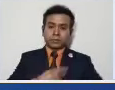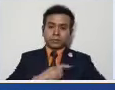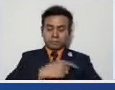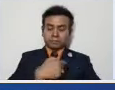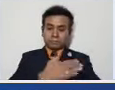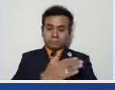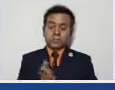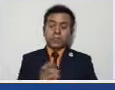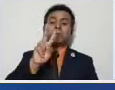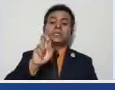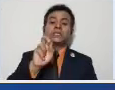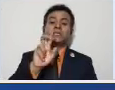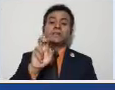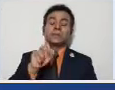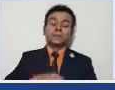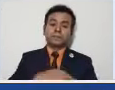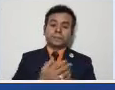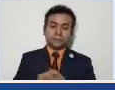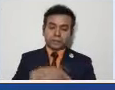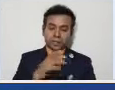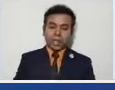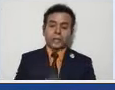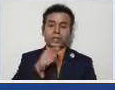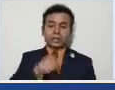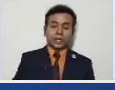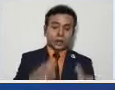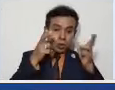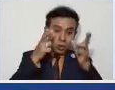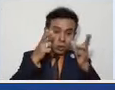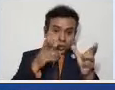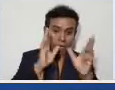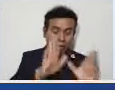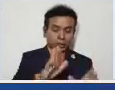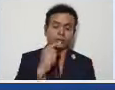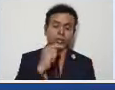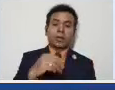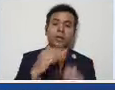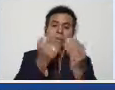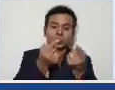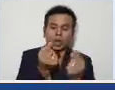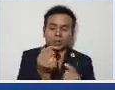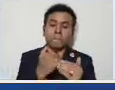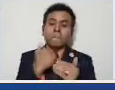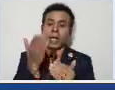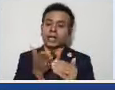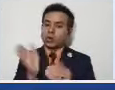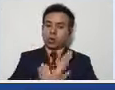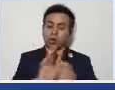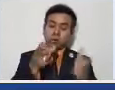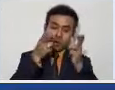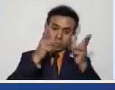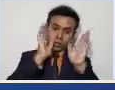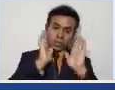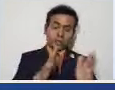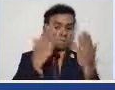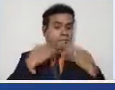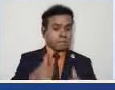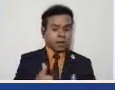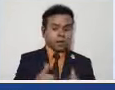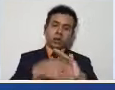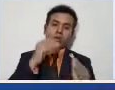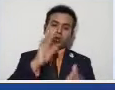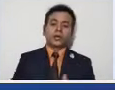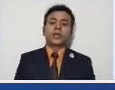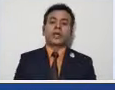ব্যবহার করা, নিয়মিতভাবে সাবান পানি দিয়ে 20 সেকেন্ড ধরে হাত ধোয়া, বারবার হাত ধোয়া এবং যারা কোয়ারেন্টাইনে আছেন